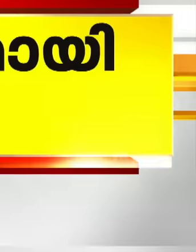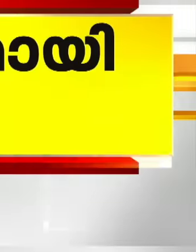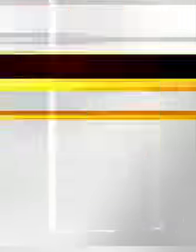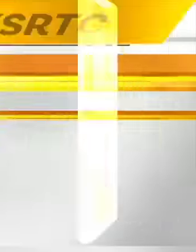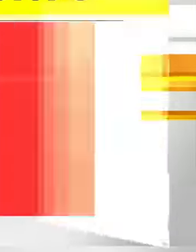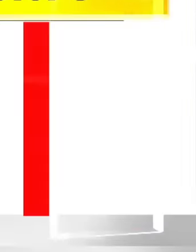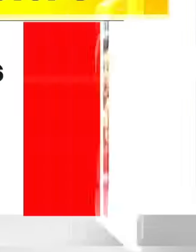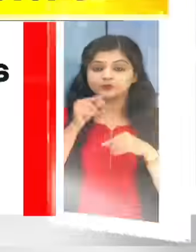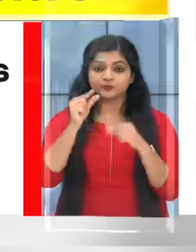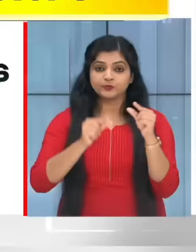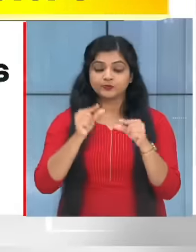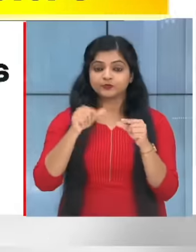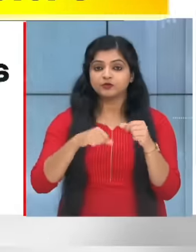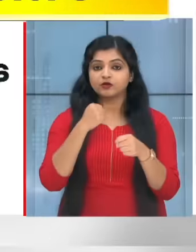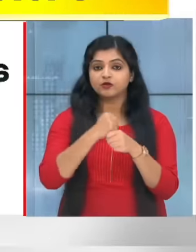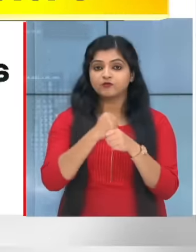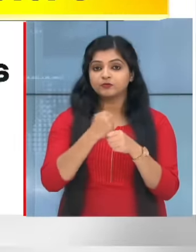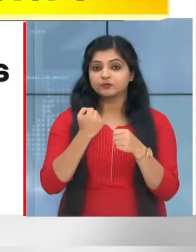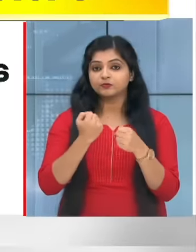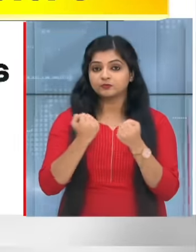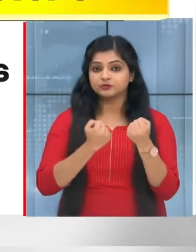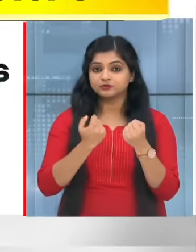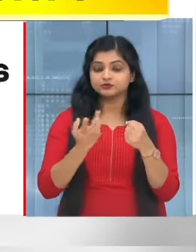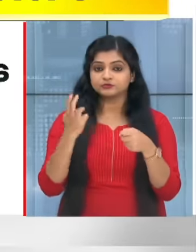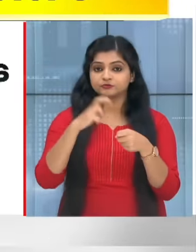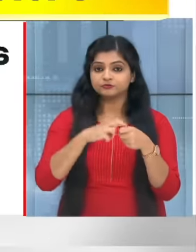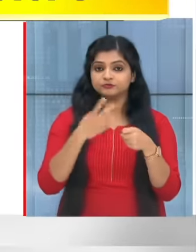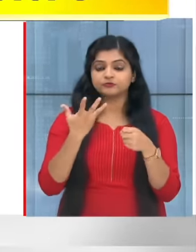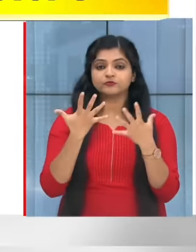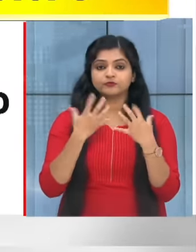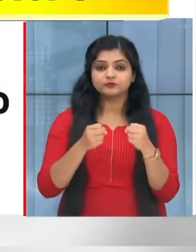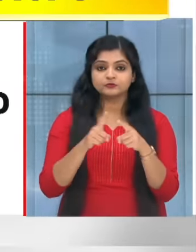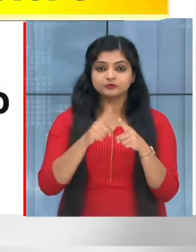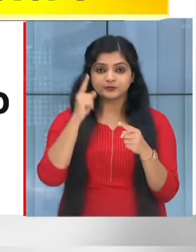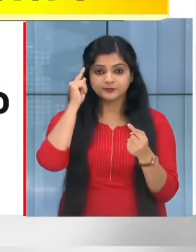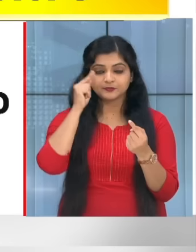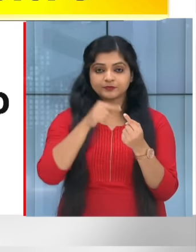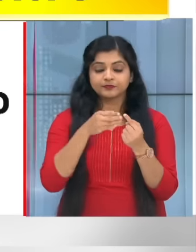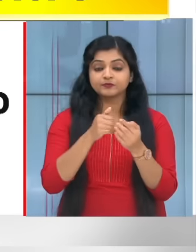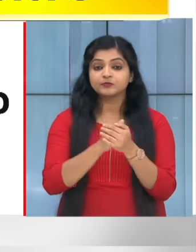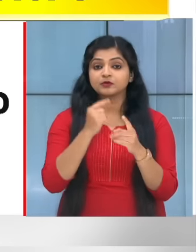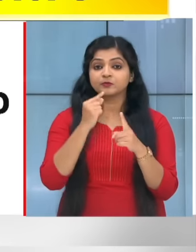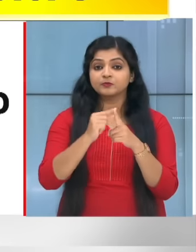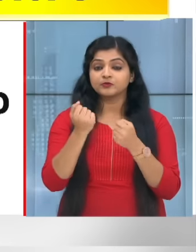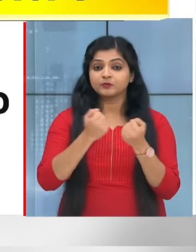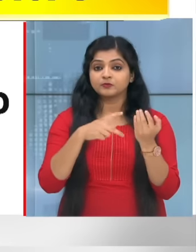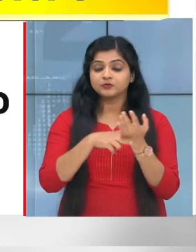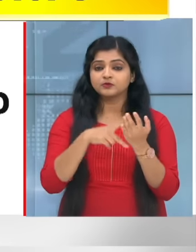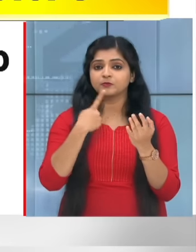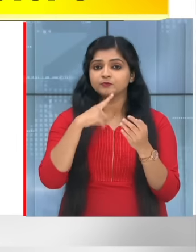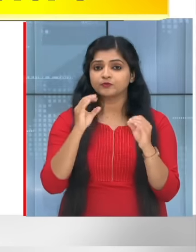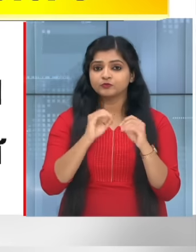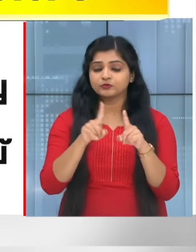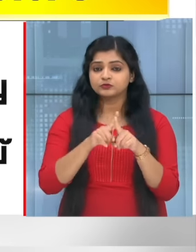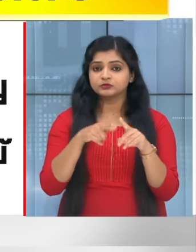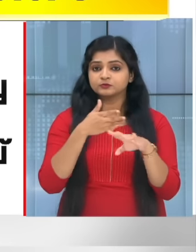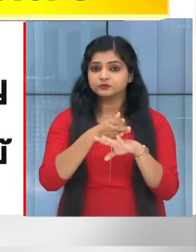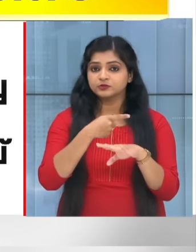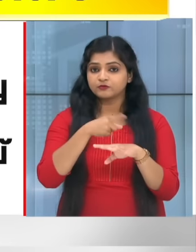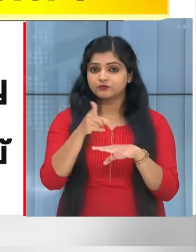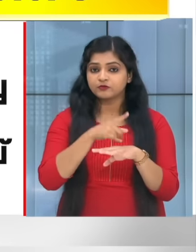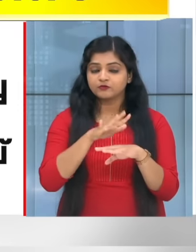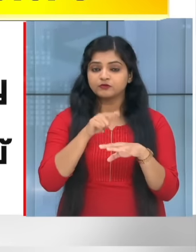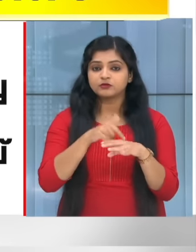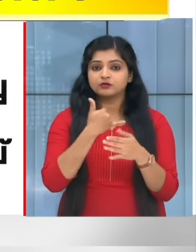ആളുകളെ KSRTCയിലേക്ക് ആകർഷിക്കുന്നതിനും ഒപ്പം ഈ സ്വകാര്യ ബസ്സുകളുടെ അനധികൃത സർവീസുകൾ